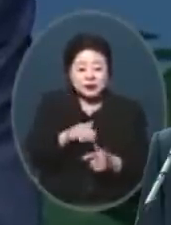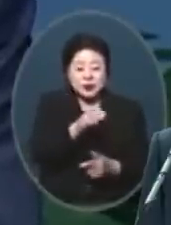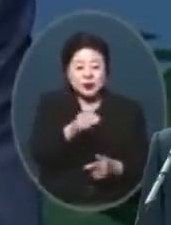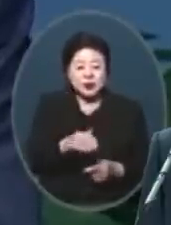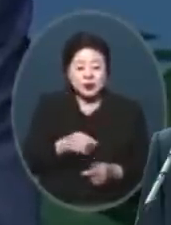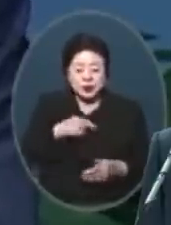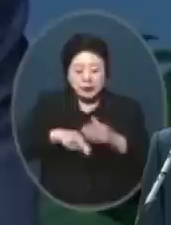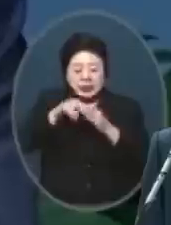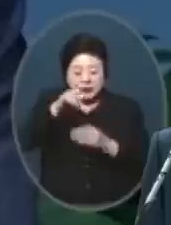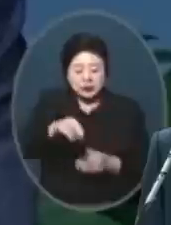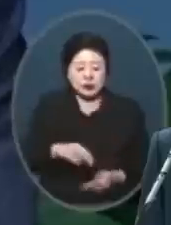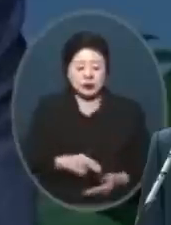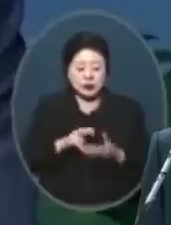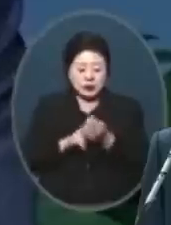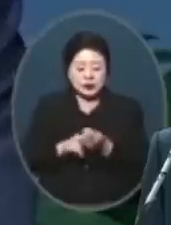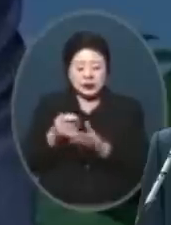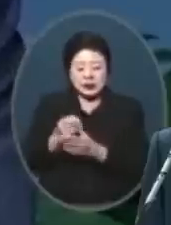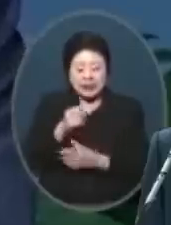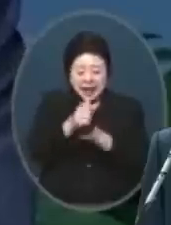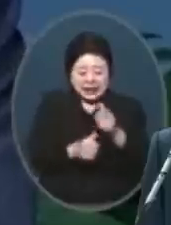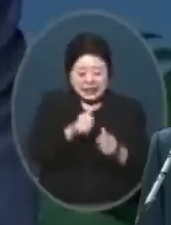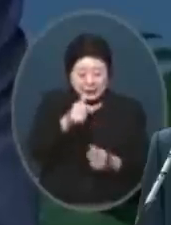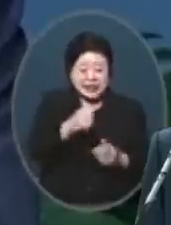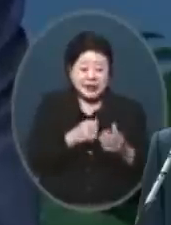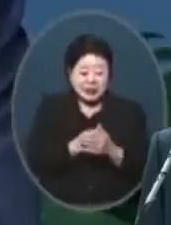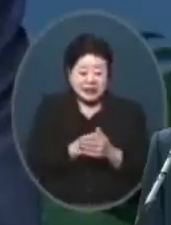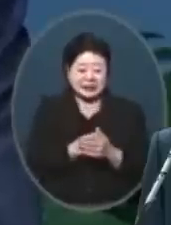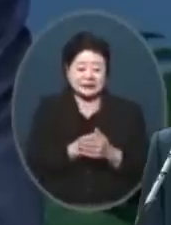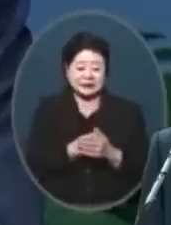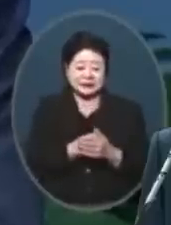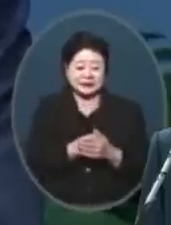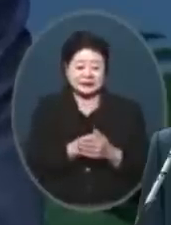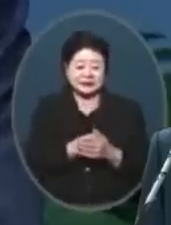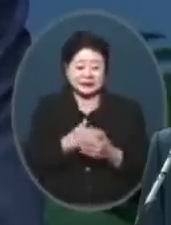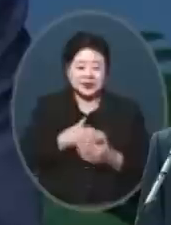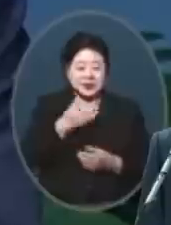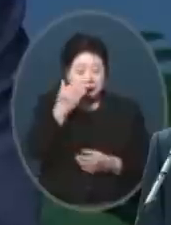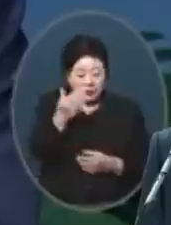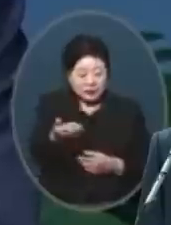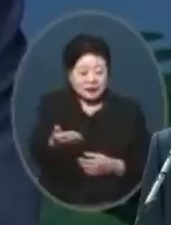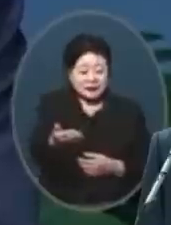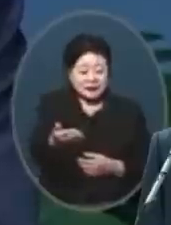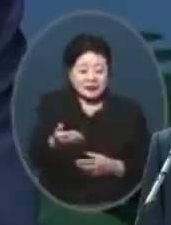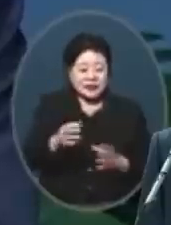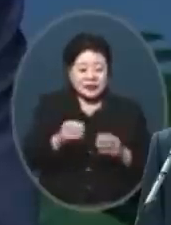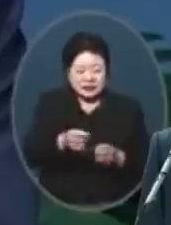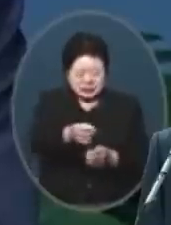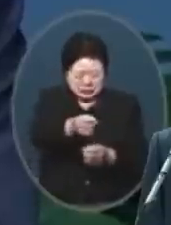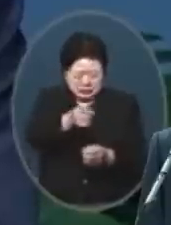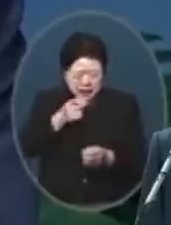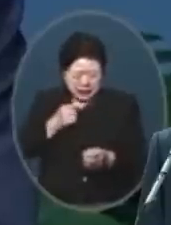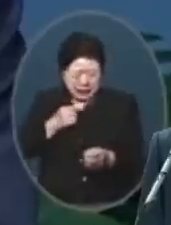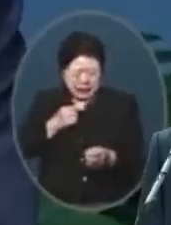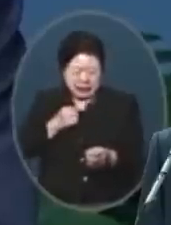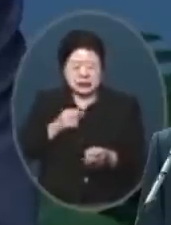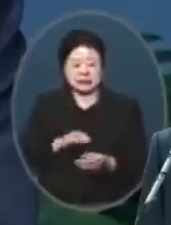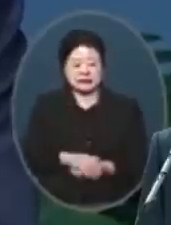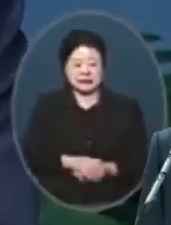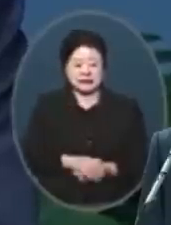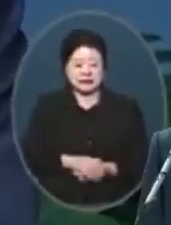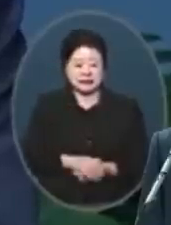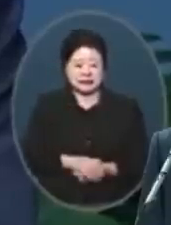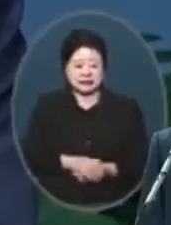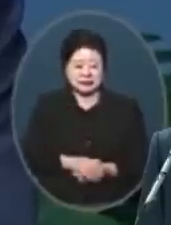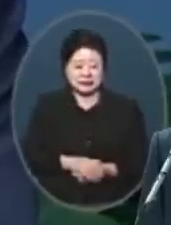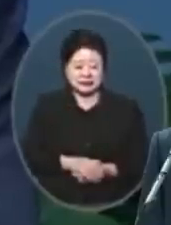우리의 피란처여 요새여 의뢰하는 하나님이라 하리니 제가 너를 새 사냥꾼의 올무에서와